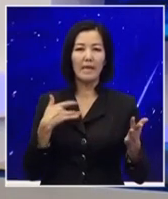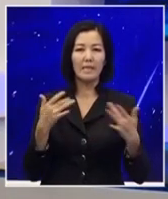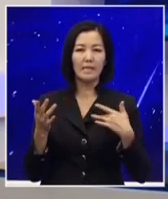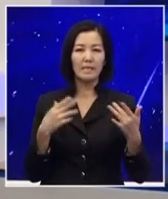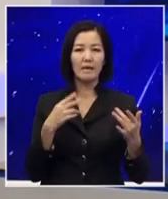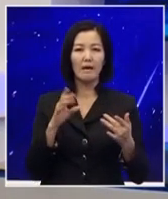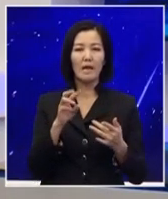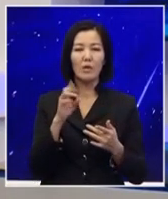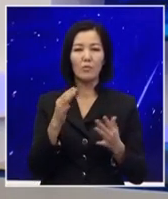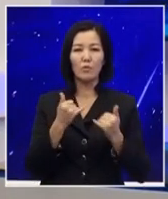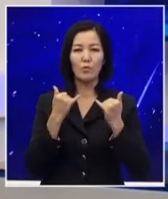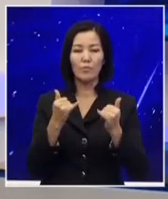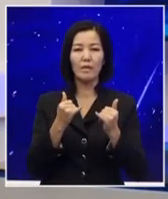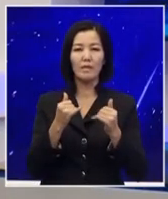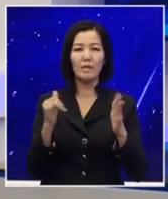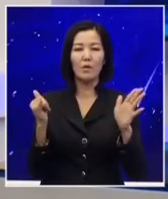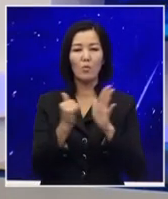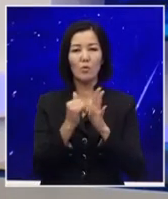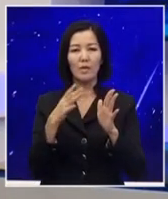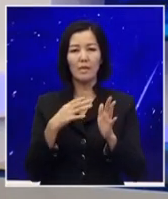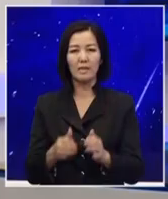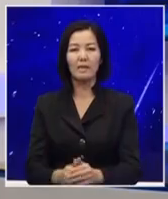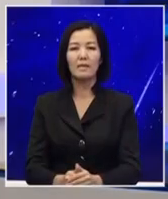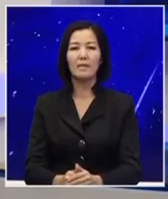әртісі Өмірсерік Қалиұлының құрметіне ілінді.